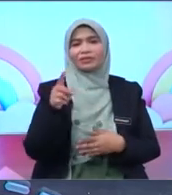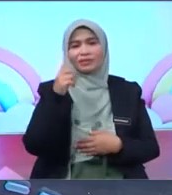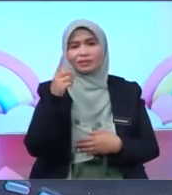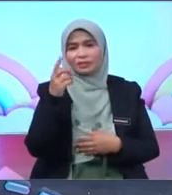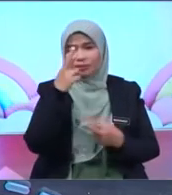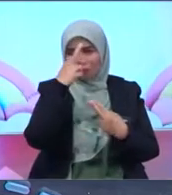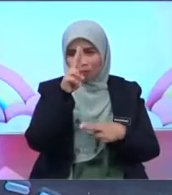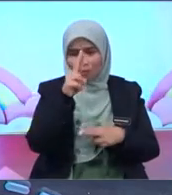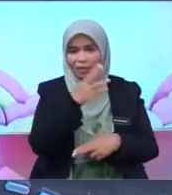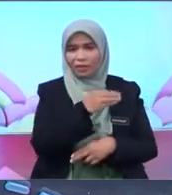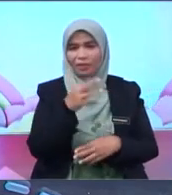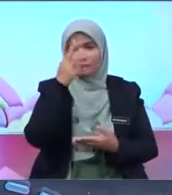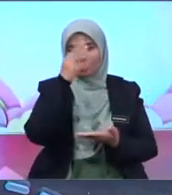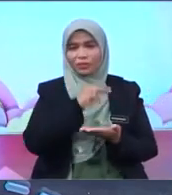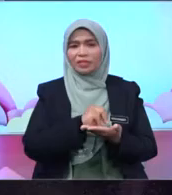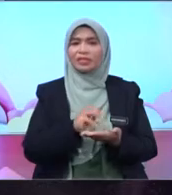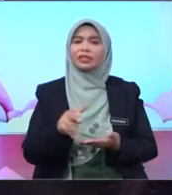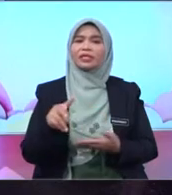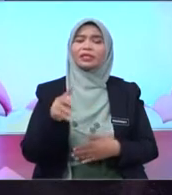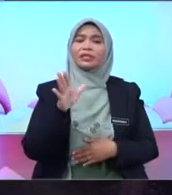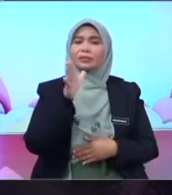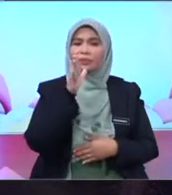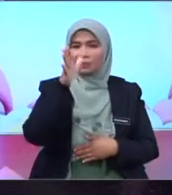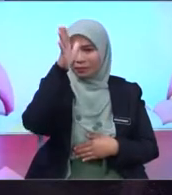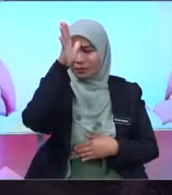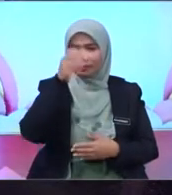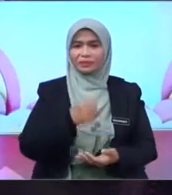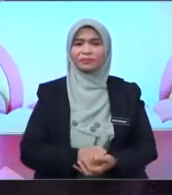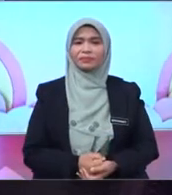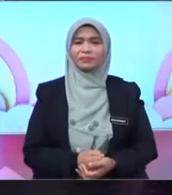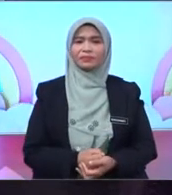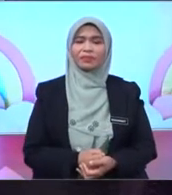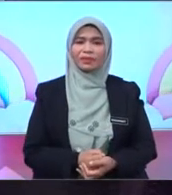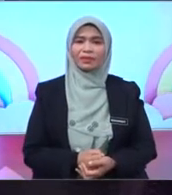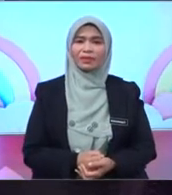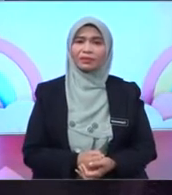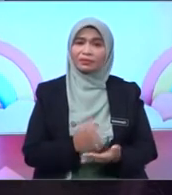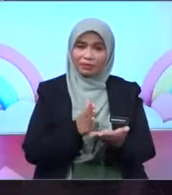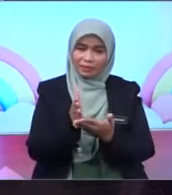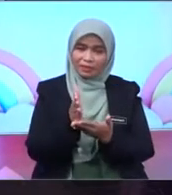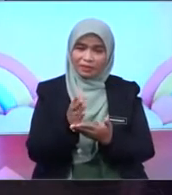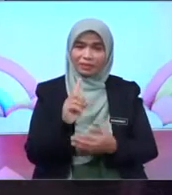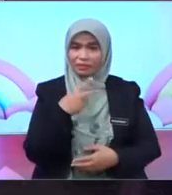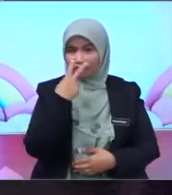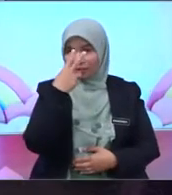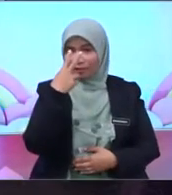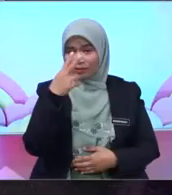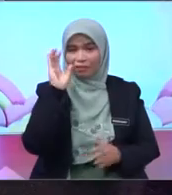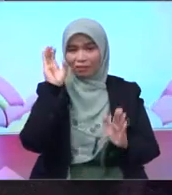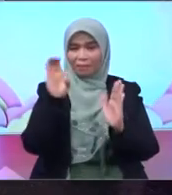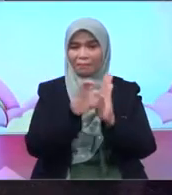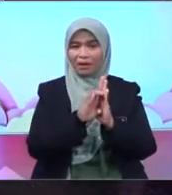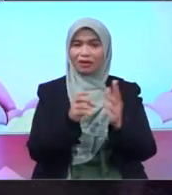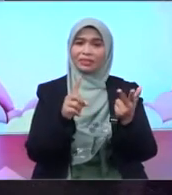memulihkan Ibu Bapelkes ego tuh nah itu tepat sekali oke seterusnya kita lihat tambah yang